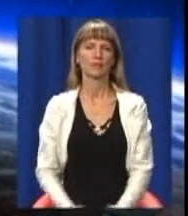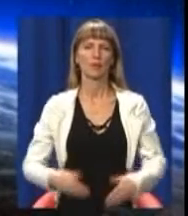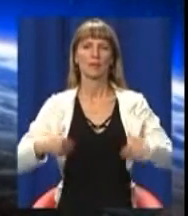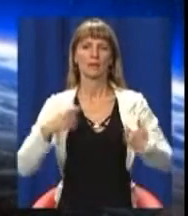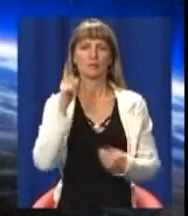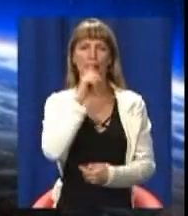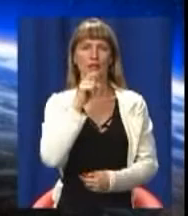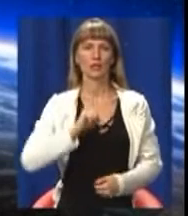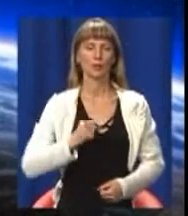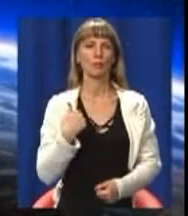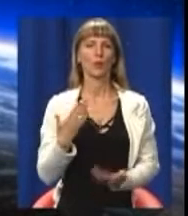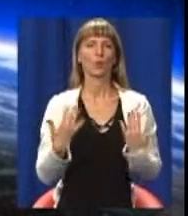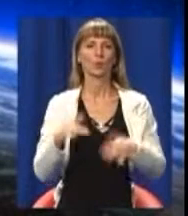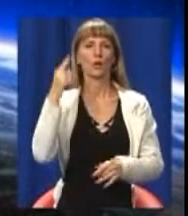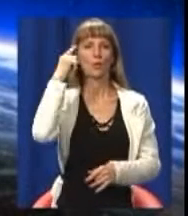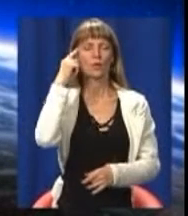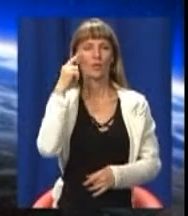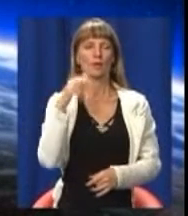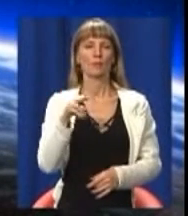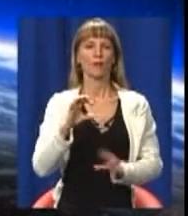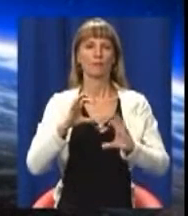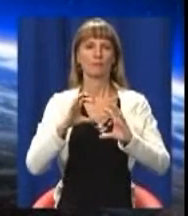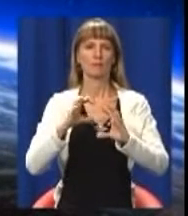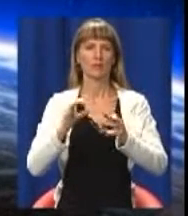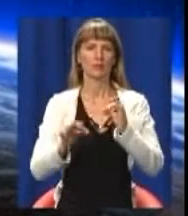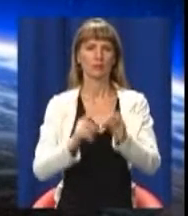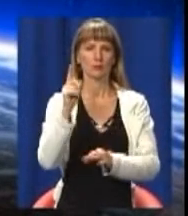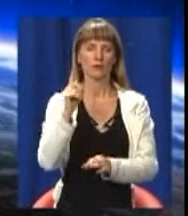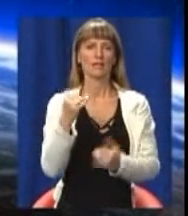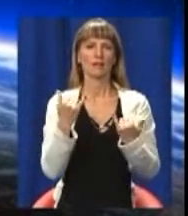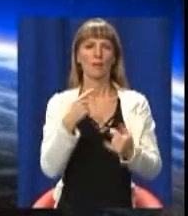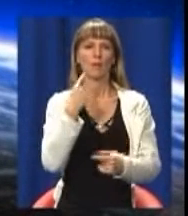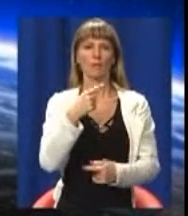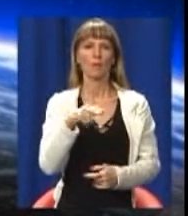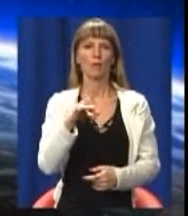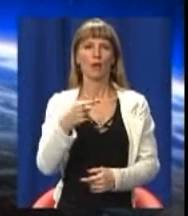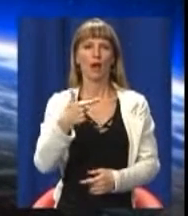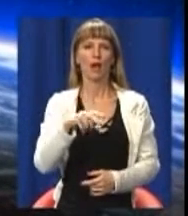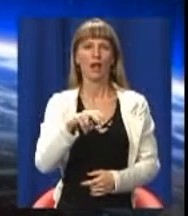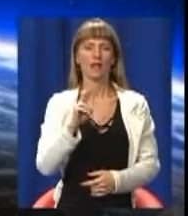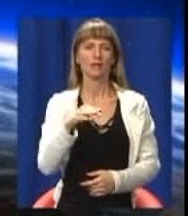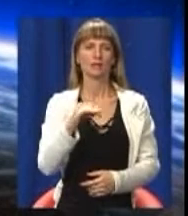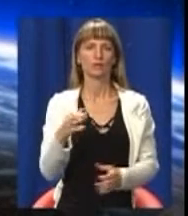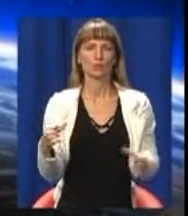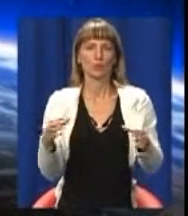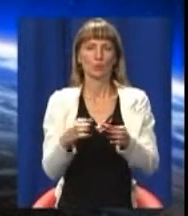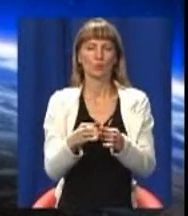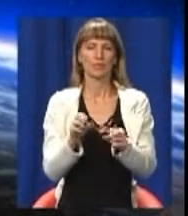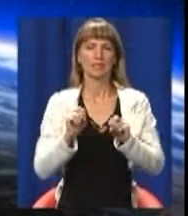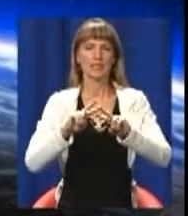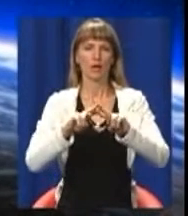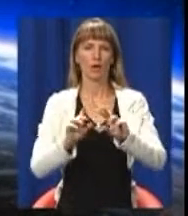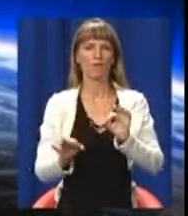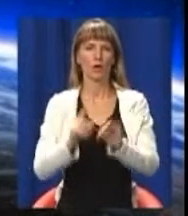Привіт, маленькі друзі! Ми вже дізналися дещо про Всесвіт, сьогодні ж поговоримо про галактику. Скупчення зірок і планет утворюють галактики. Бувають